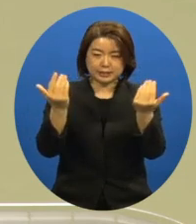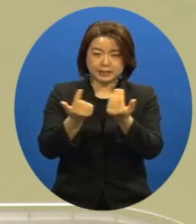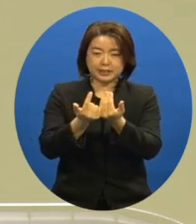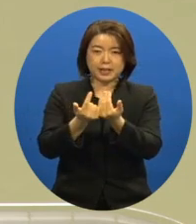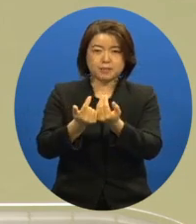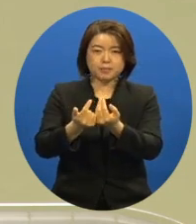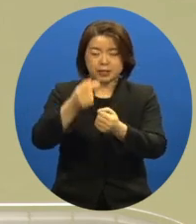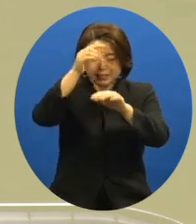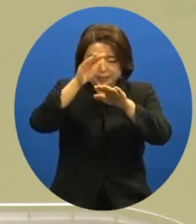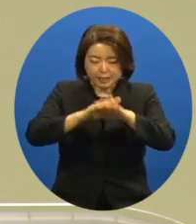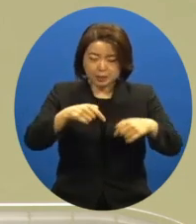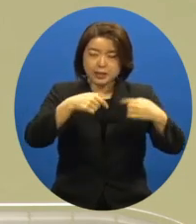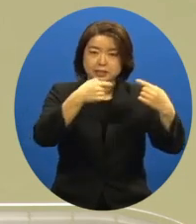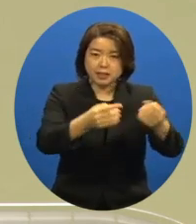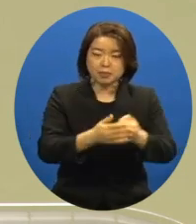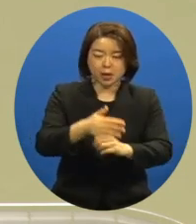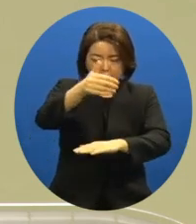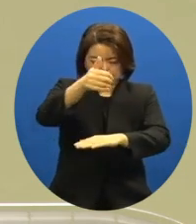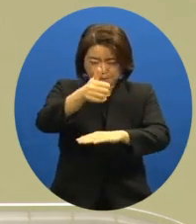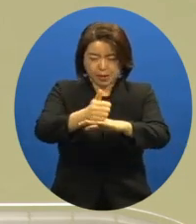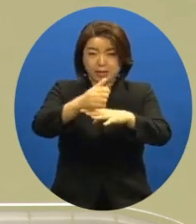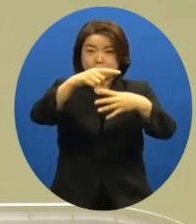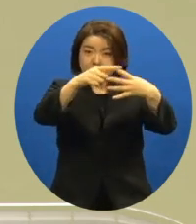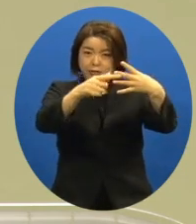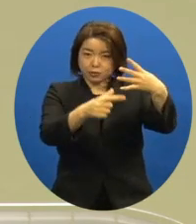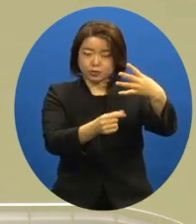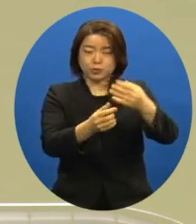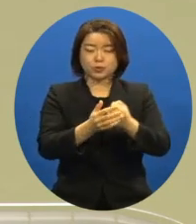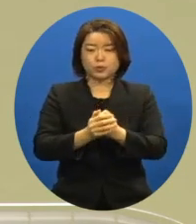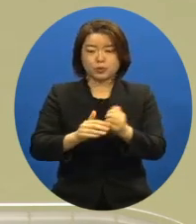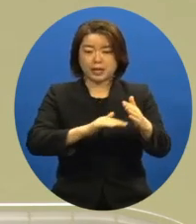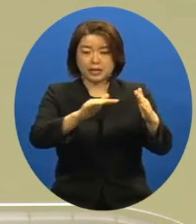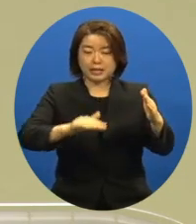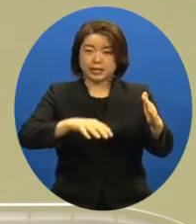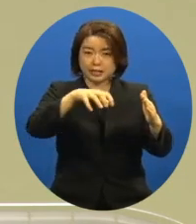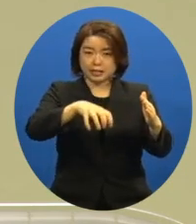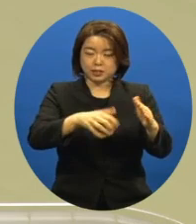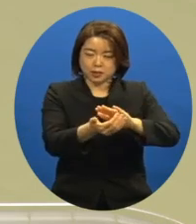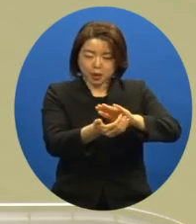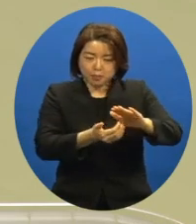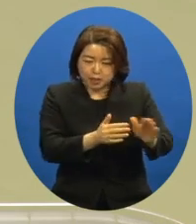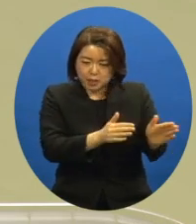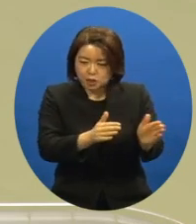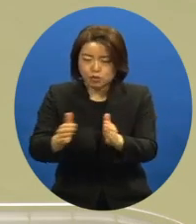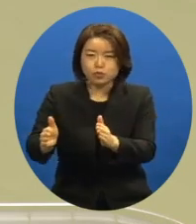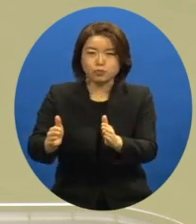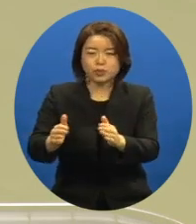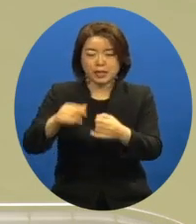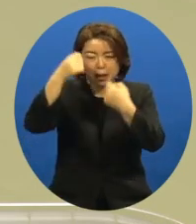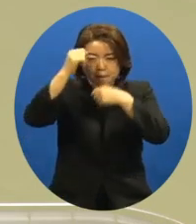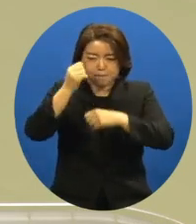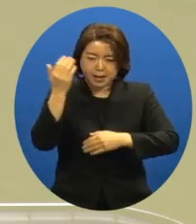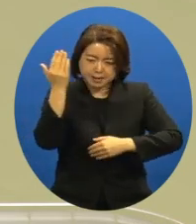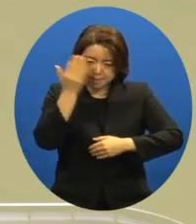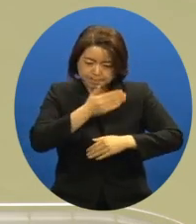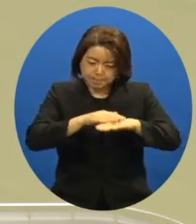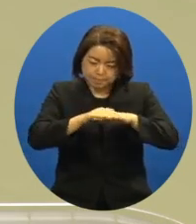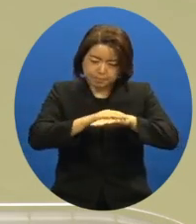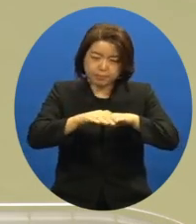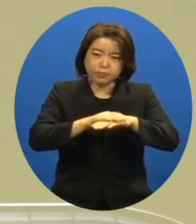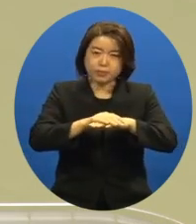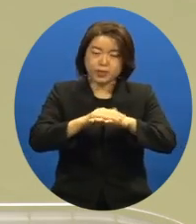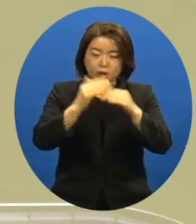참여하고 마지막 순서로 가정에서 미리 준비된 세족식을 온 가족들이